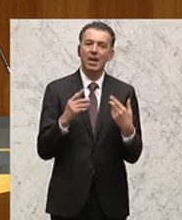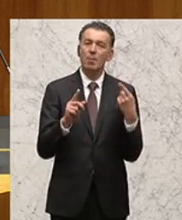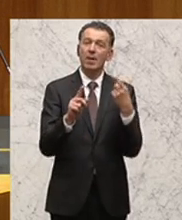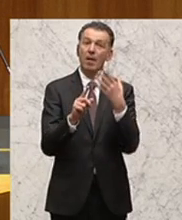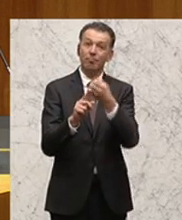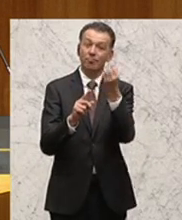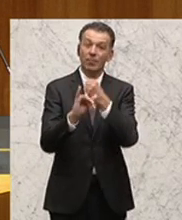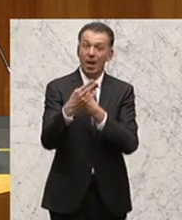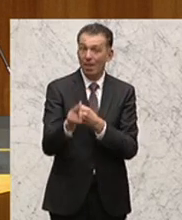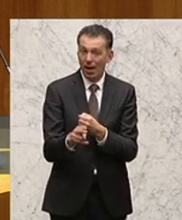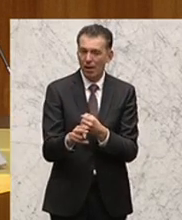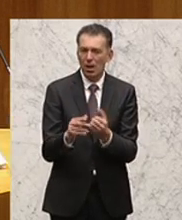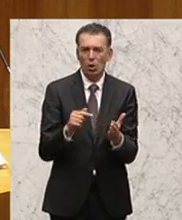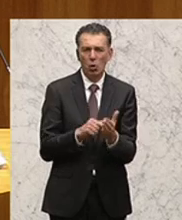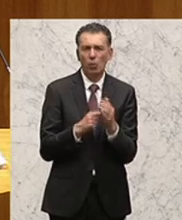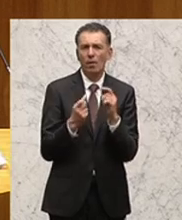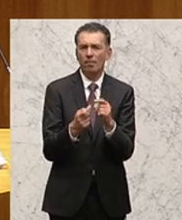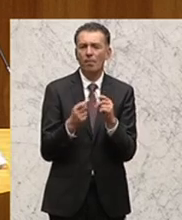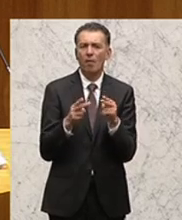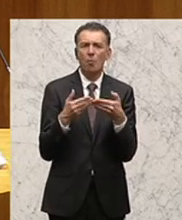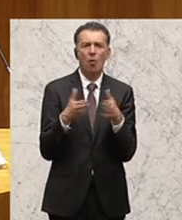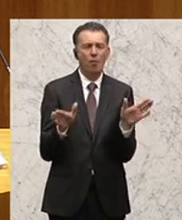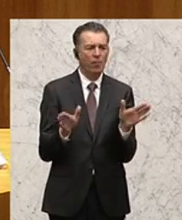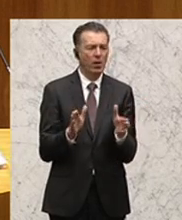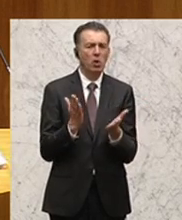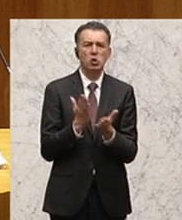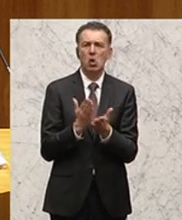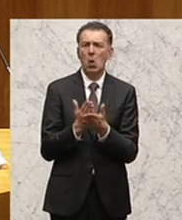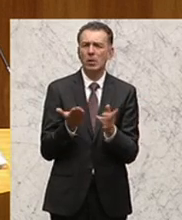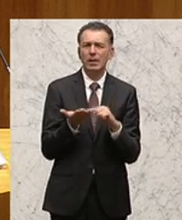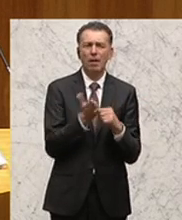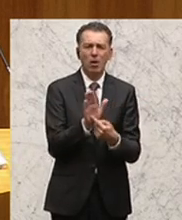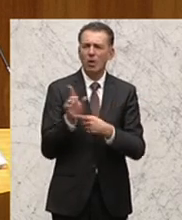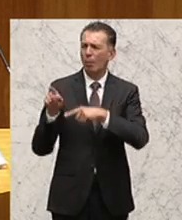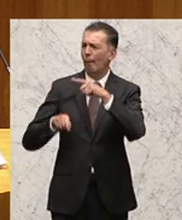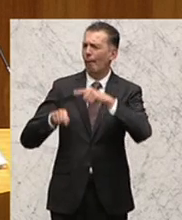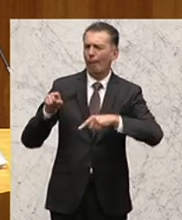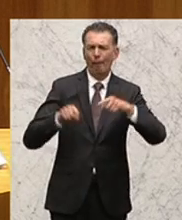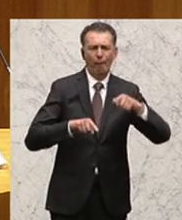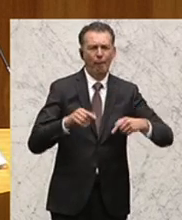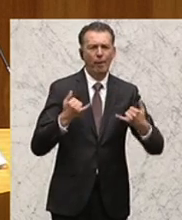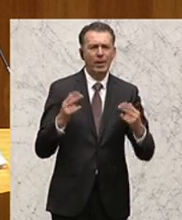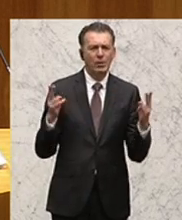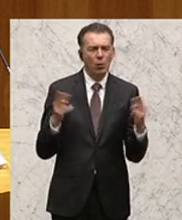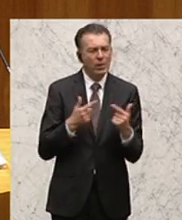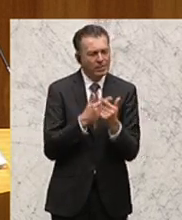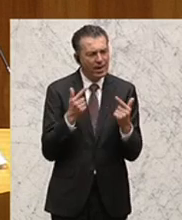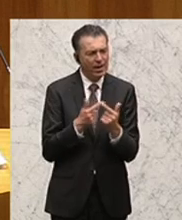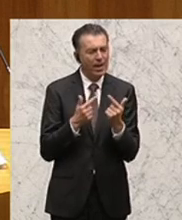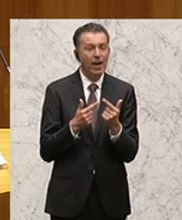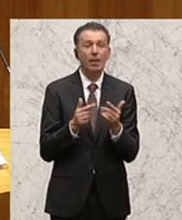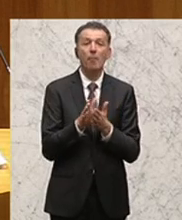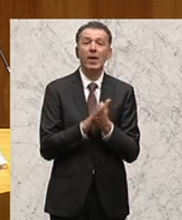es nötig, ihn hier zu diskutieren, weil in der Öffentlichkeit es hier durchaus unterschiedliche Darstellungen gibt. Und ich möchte es jetzt kurz erläutern und mit einem